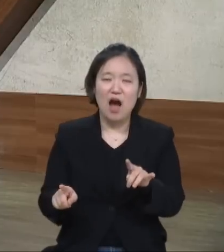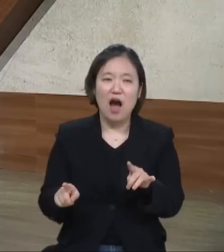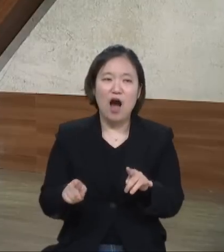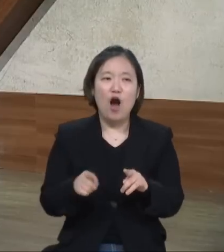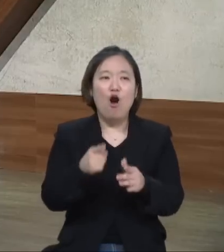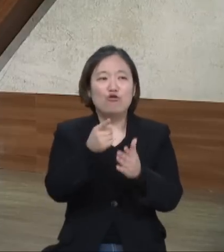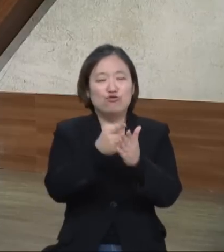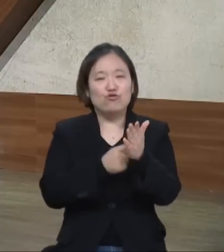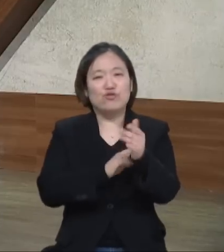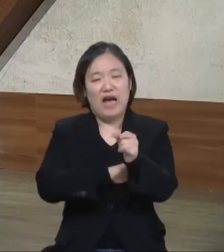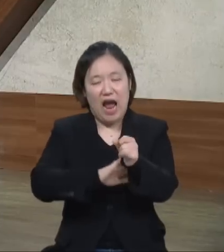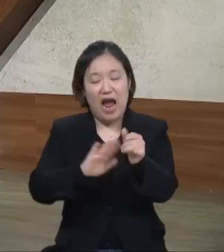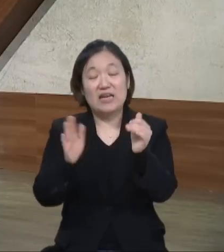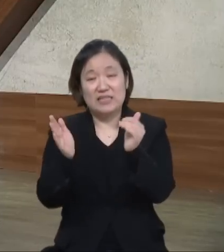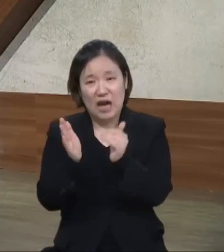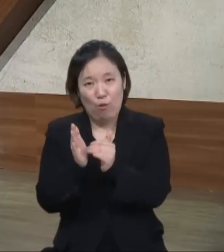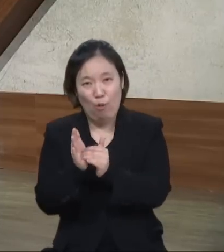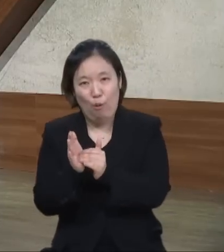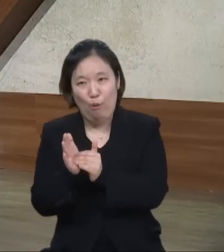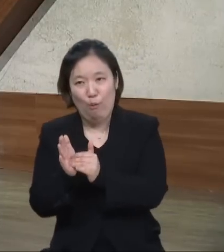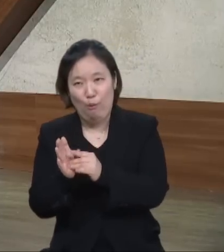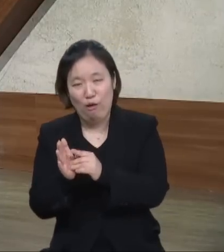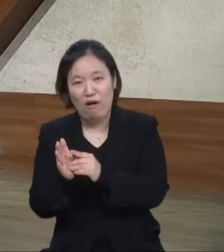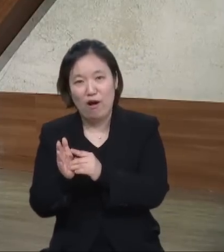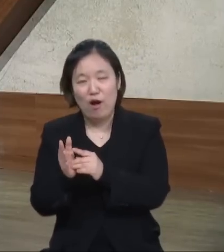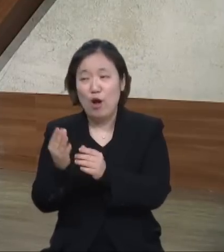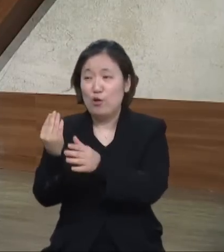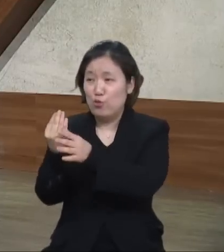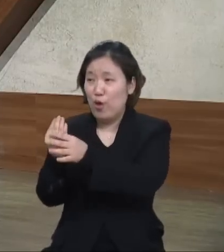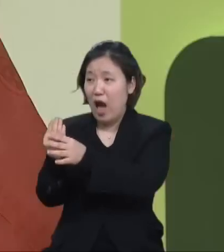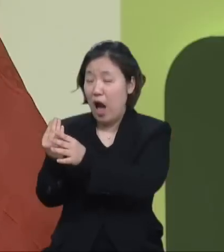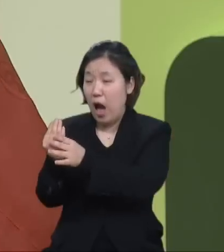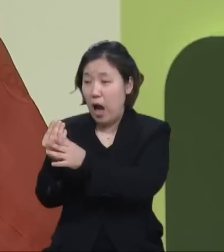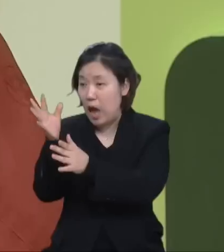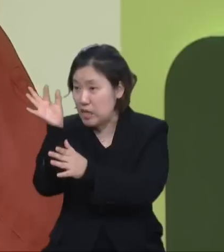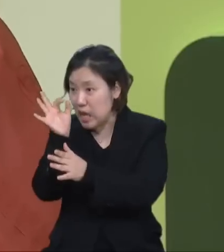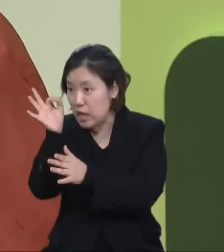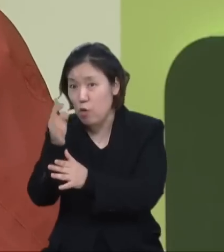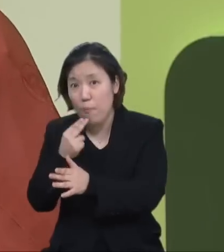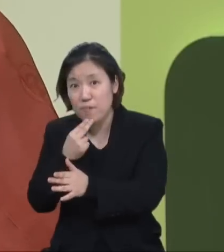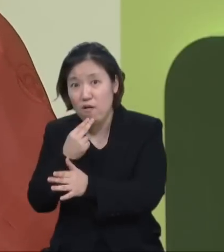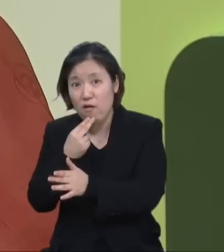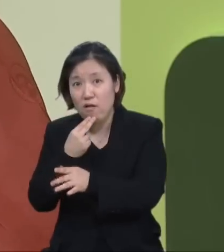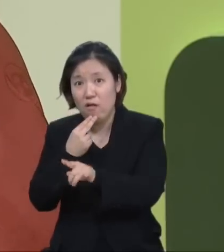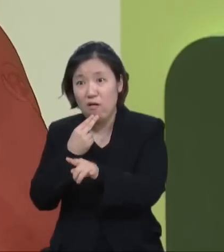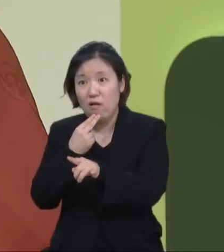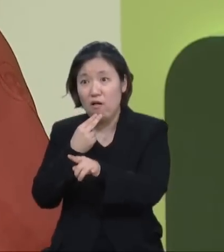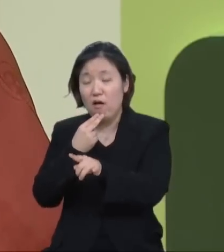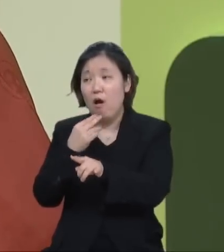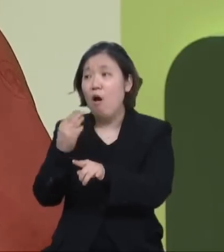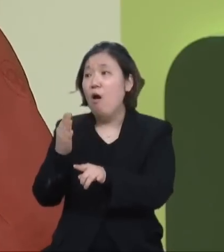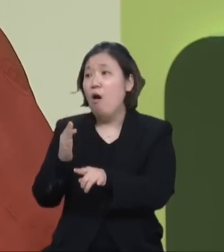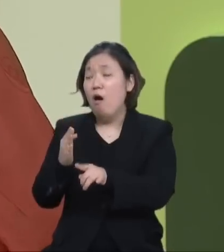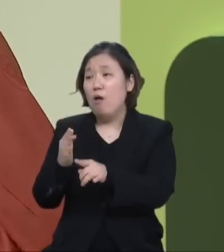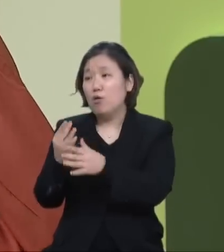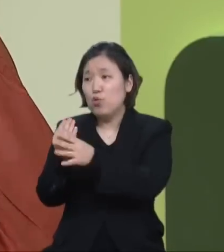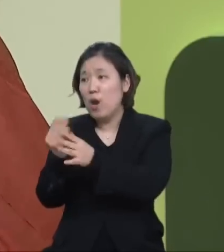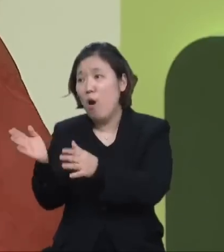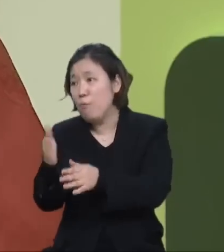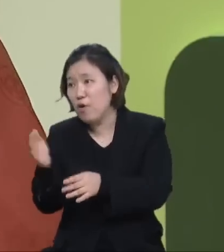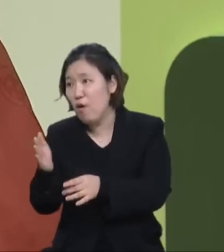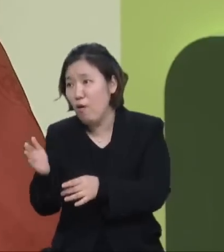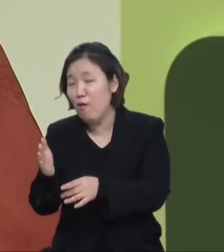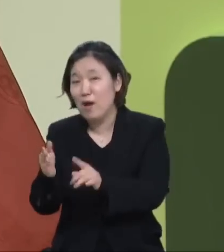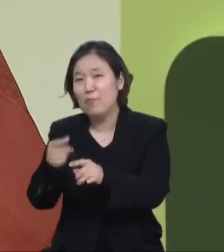절개를 마쳤습니다 어머니 수술을 마쳤습니다 어머니 정상이래요 하고 아들이